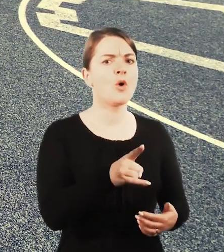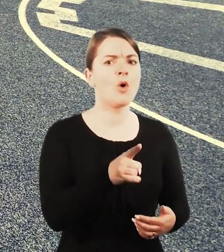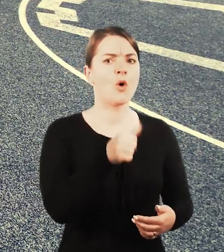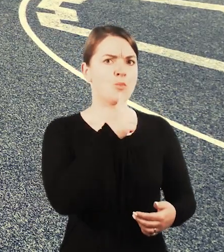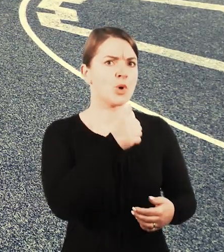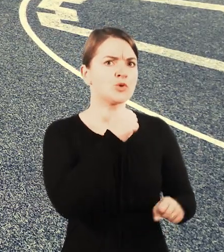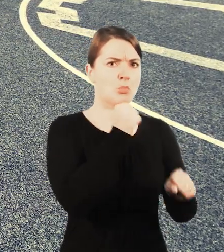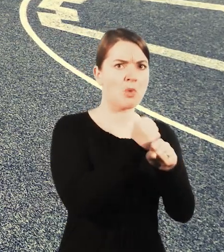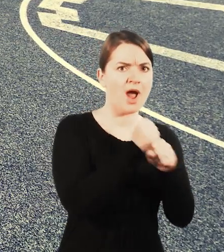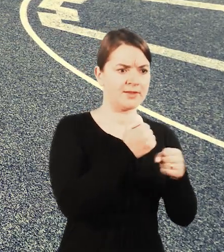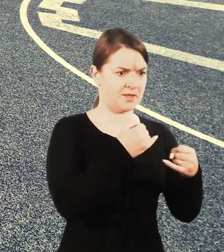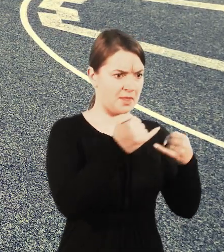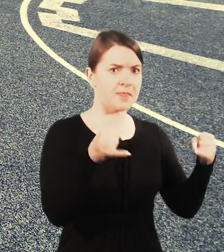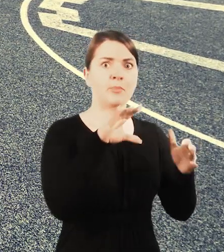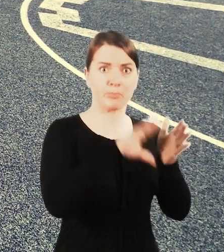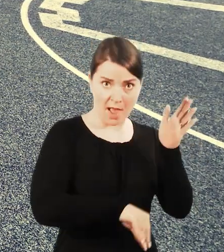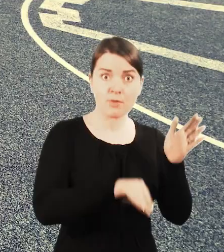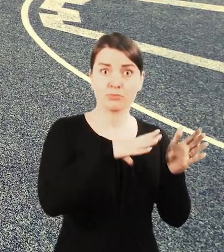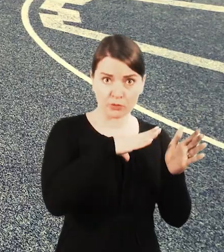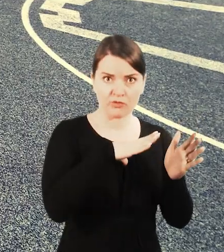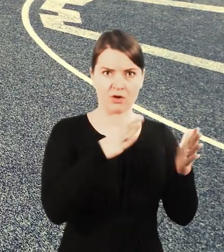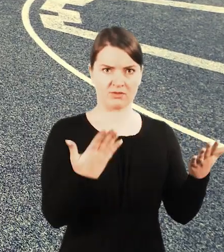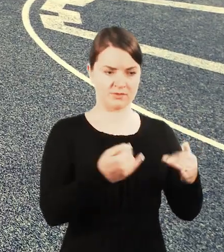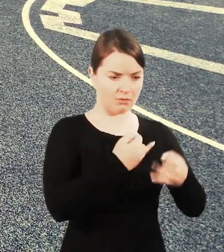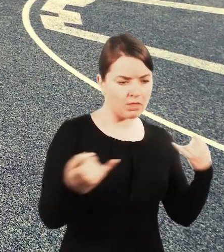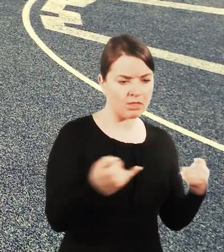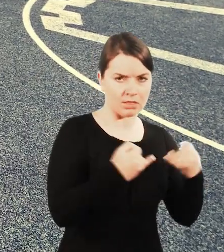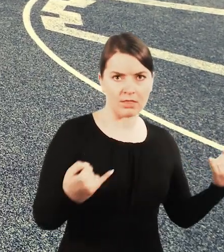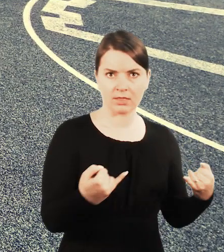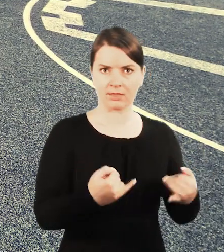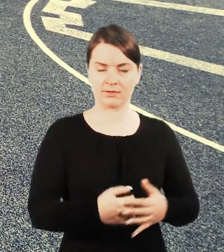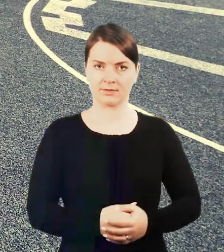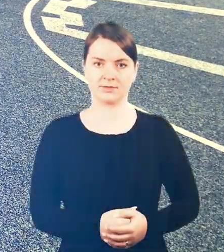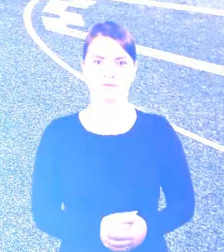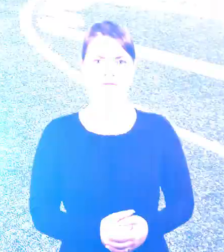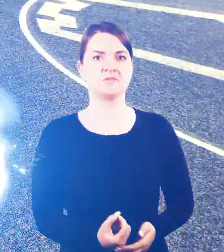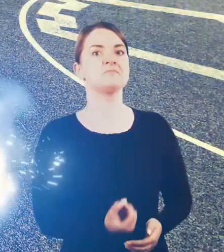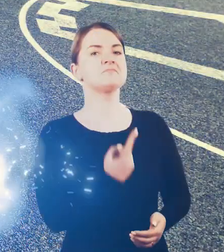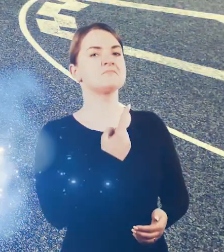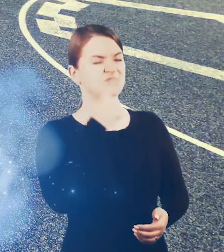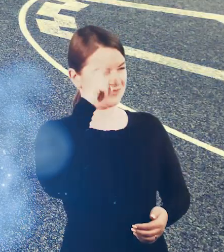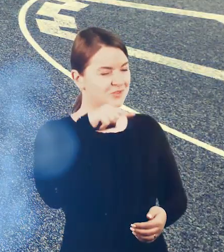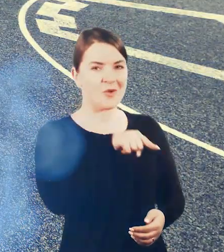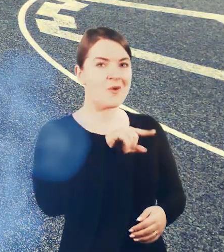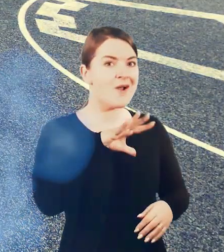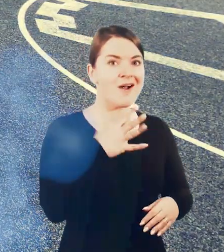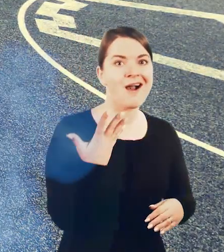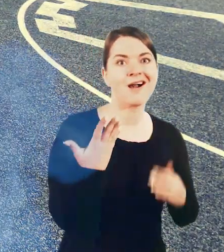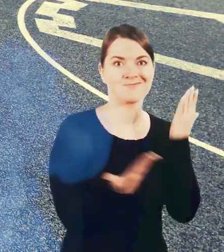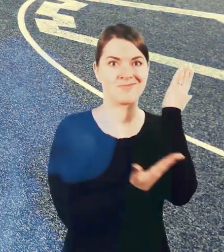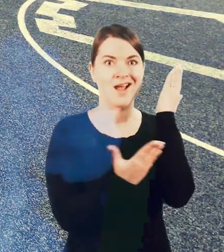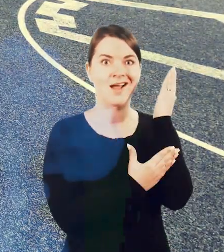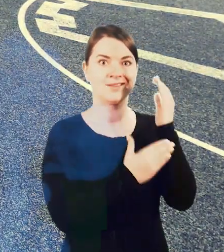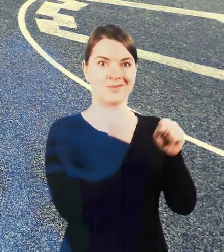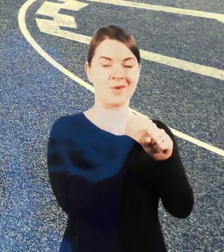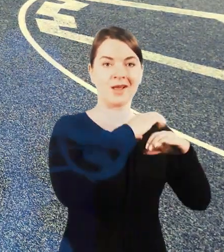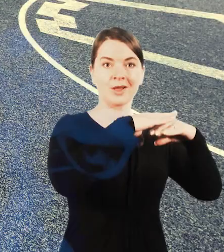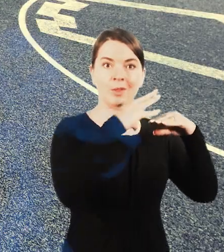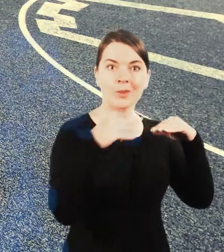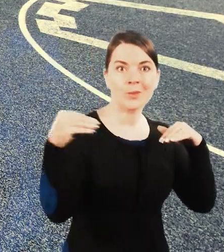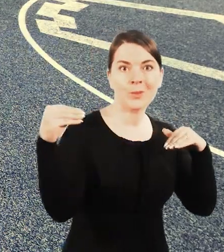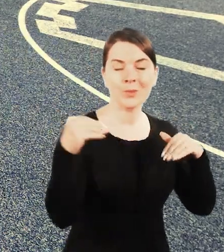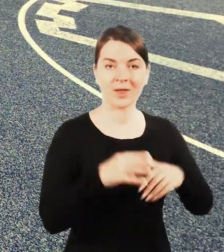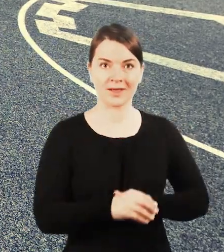Di, o gal buvo batų be raištelių, šitie vis atsiriša? Čia tai žinau kas,